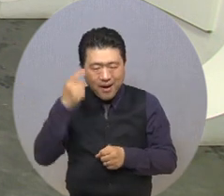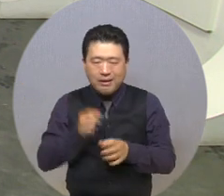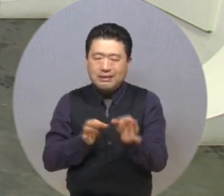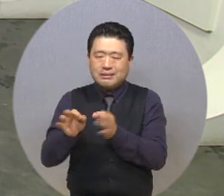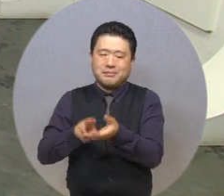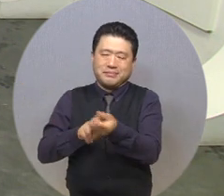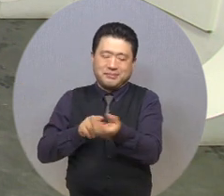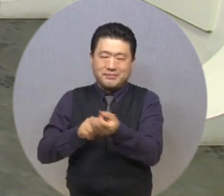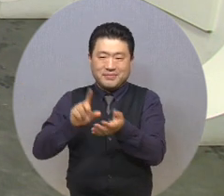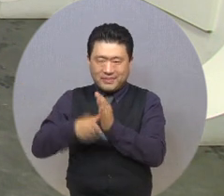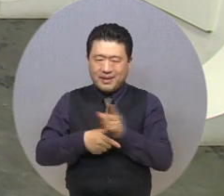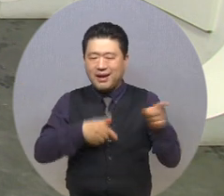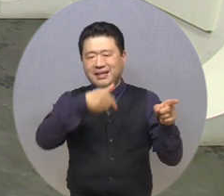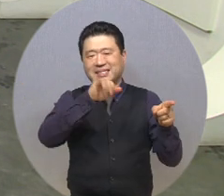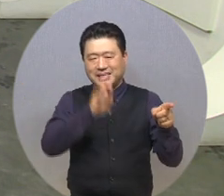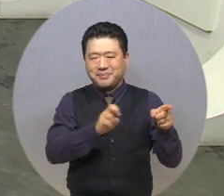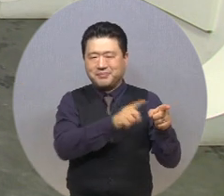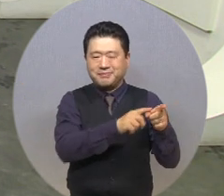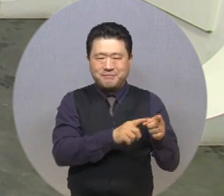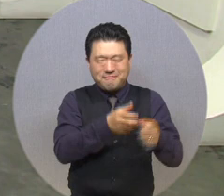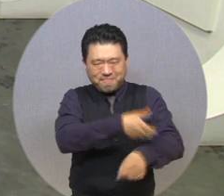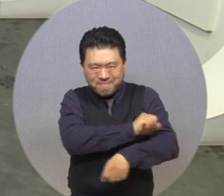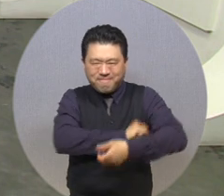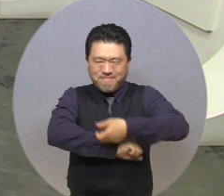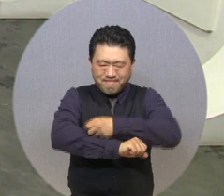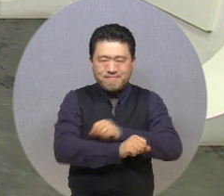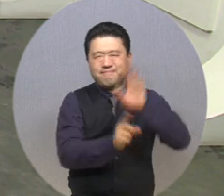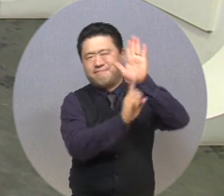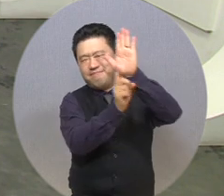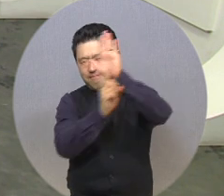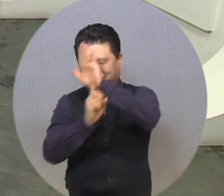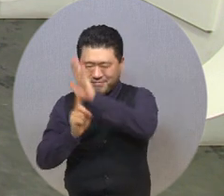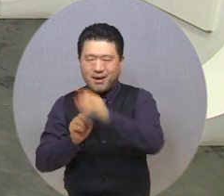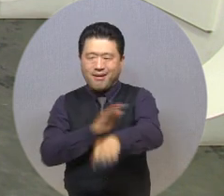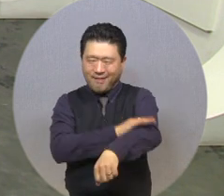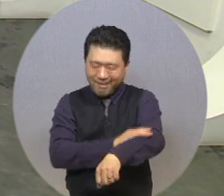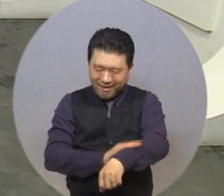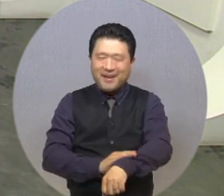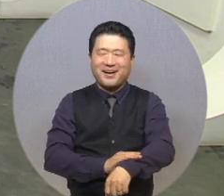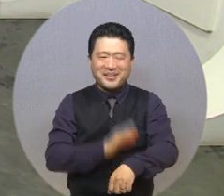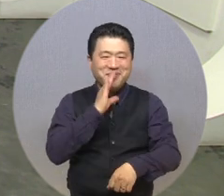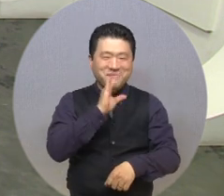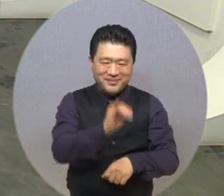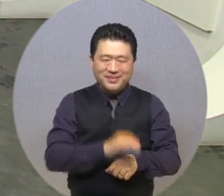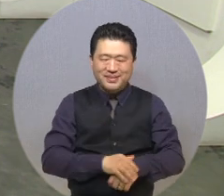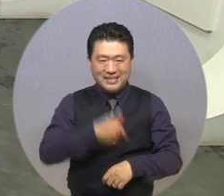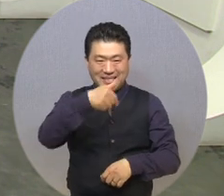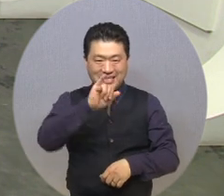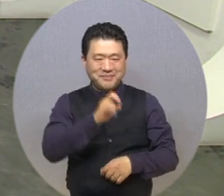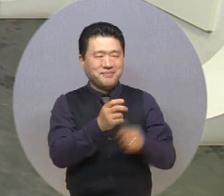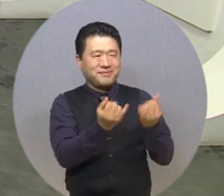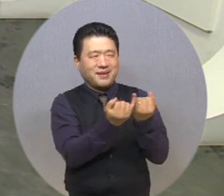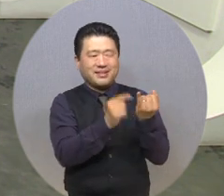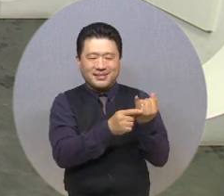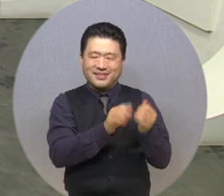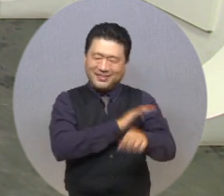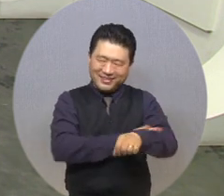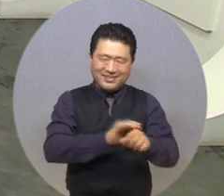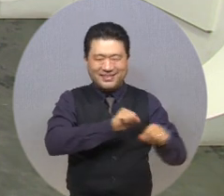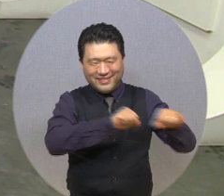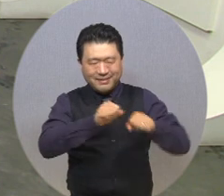판매 운동에 또 발벗고 네. 나선 또 유통 채널인 국민 안내양 TV하고 또 네. 김정현 씨도 또